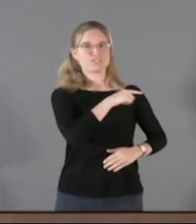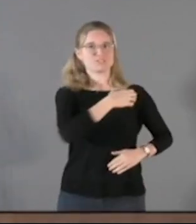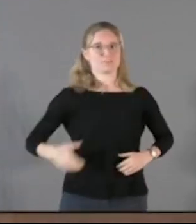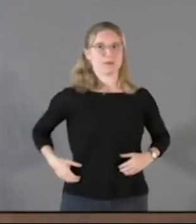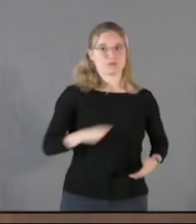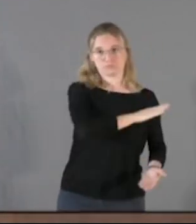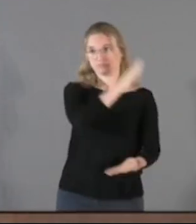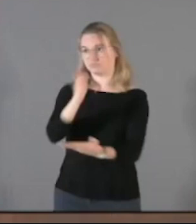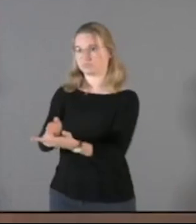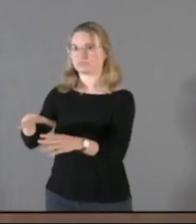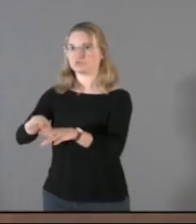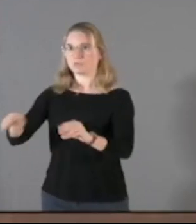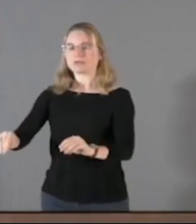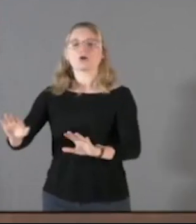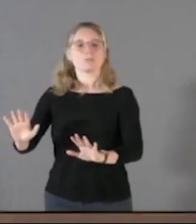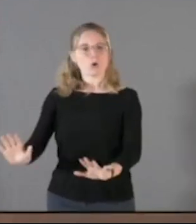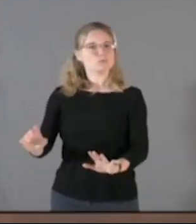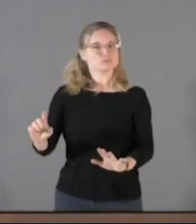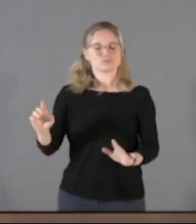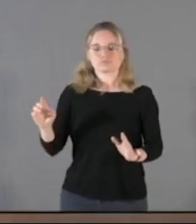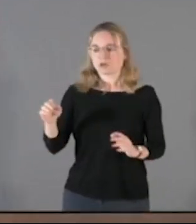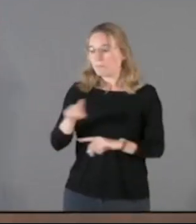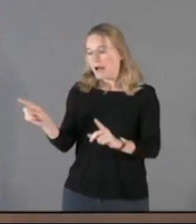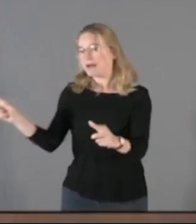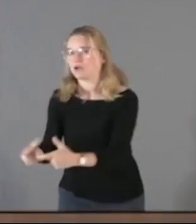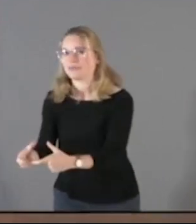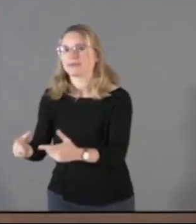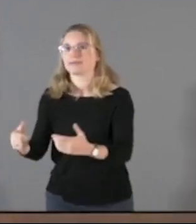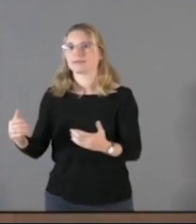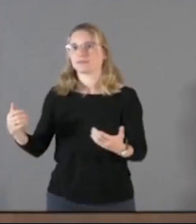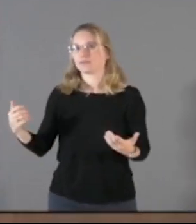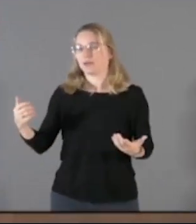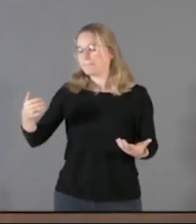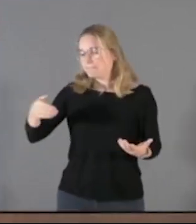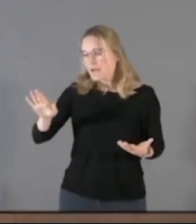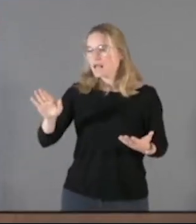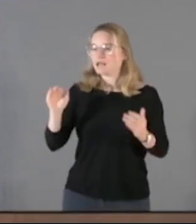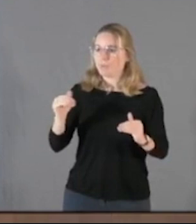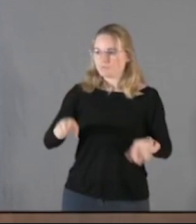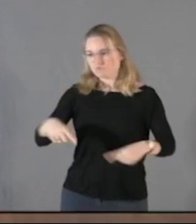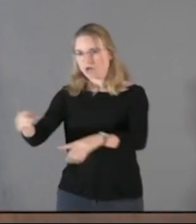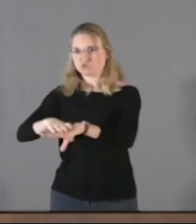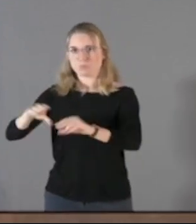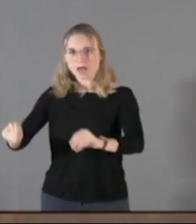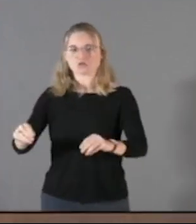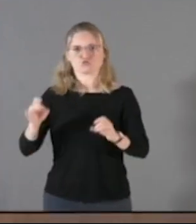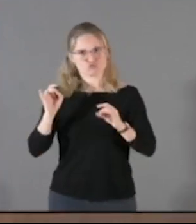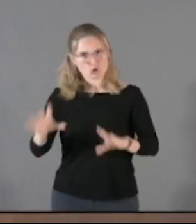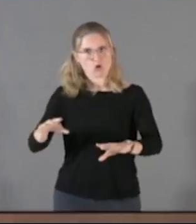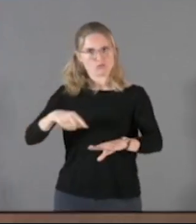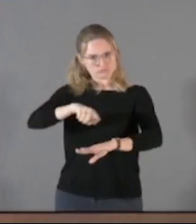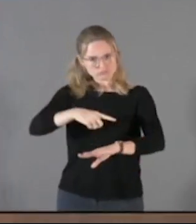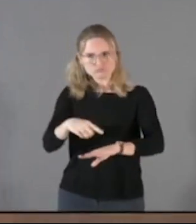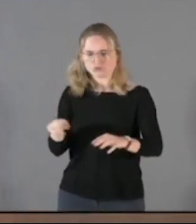appréhender, interpeller qui que ce soit, par son travail de fouille, on va dire, elle a pris le temps de voir ce